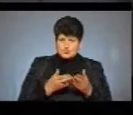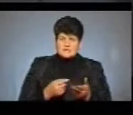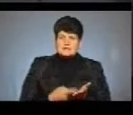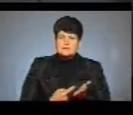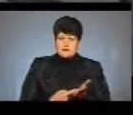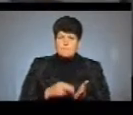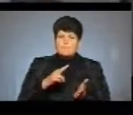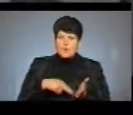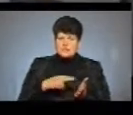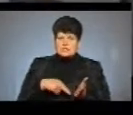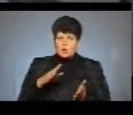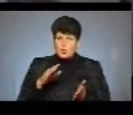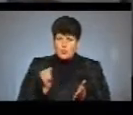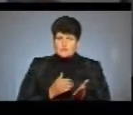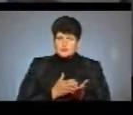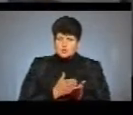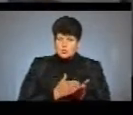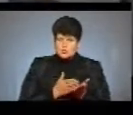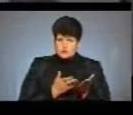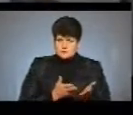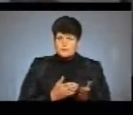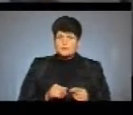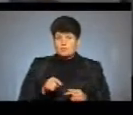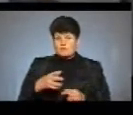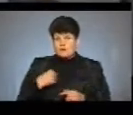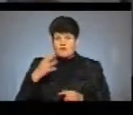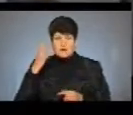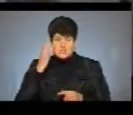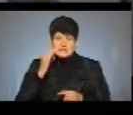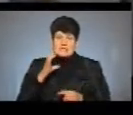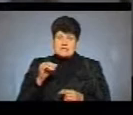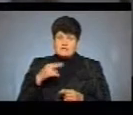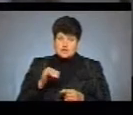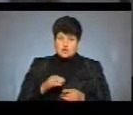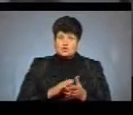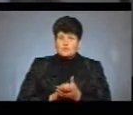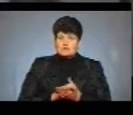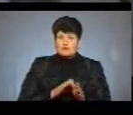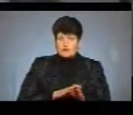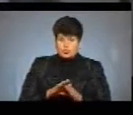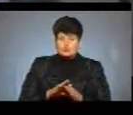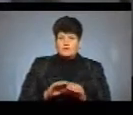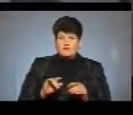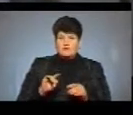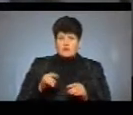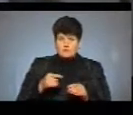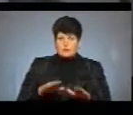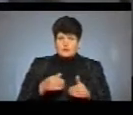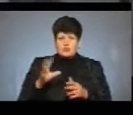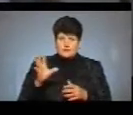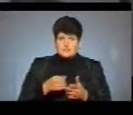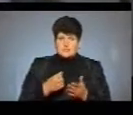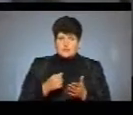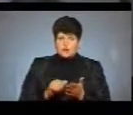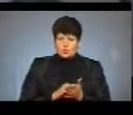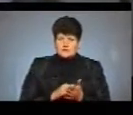підтвердила податкова служба. А відтак ми вважаємо, що садівниче товариство виконало вимоги попередньої ухвали суду та подало усі докази, які в них